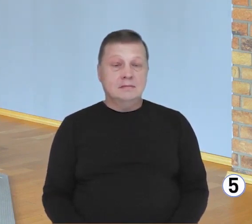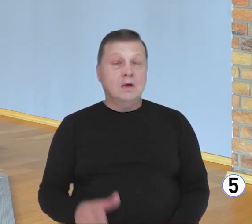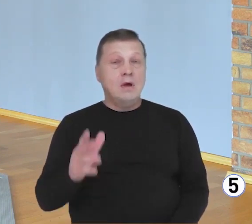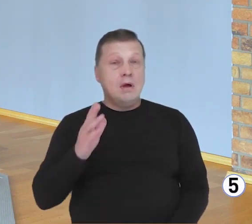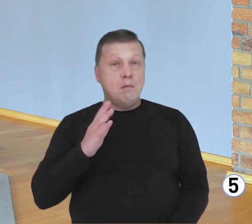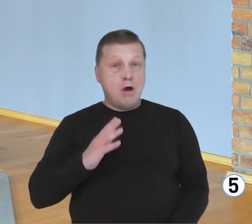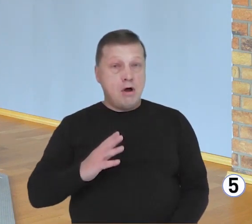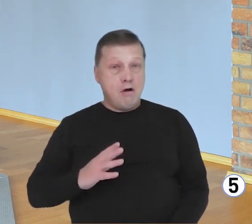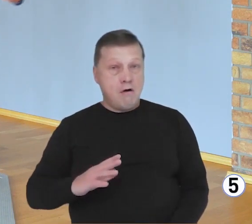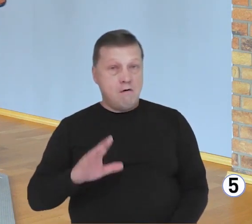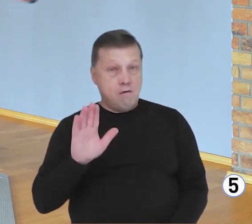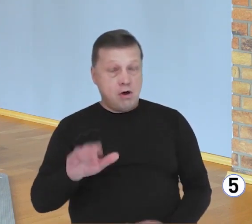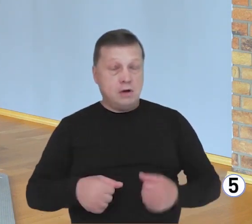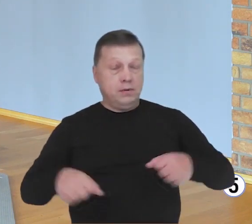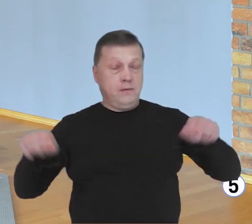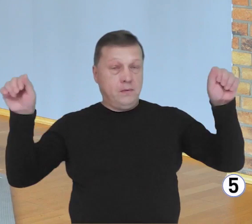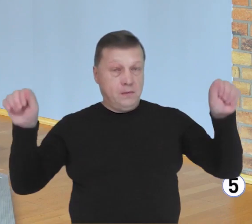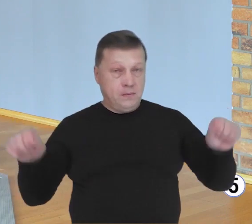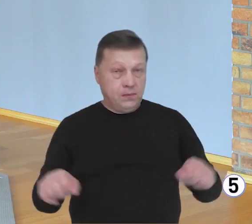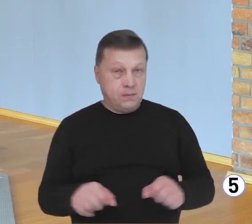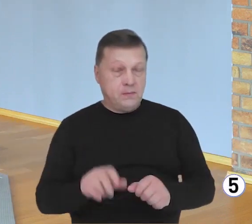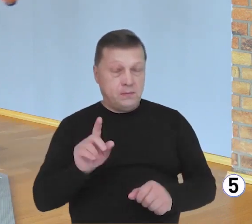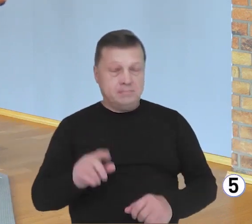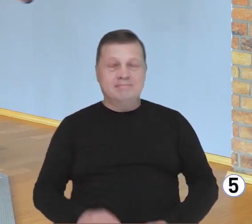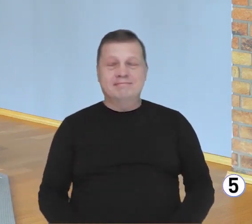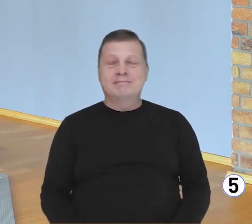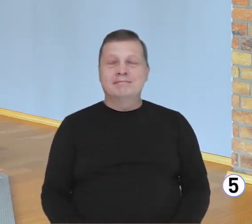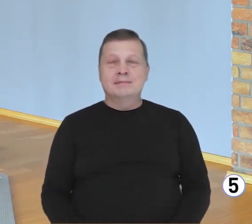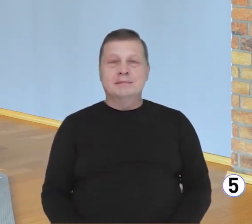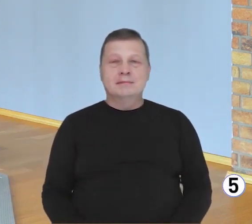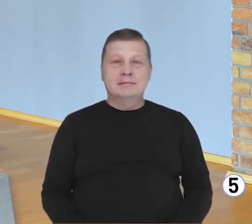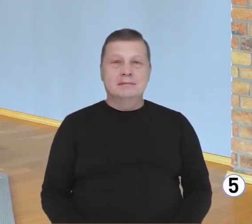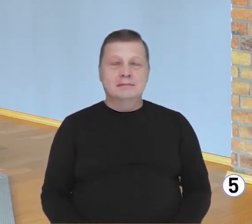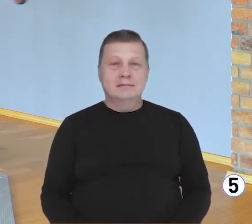Pamiętaj o powolnym unoszeniu i opuszczaniu hantli.